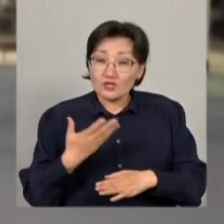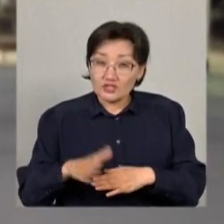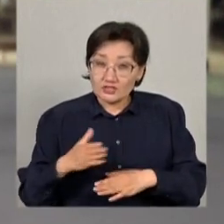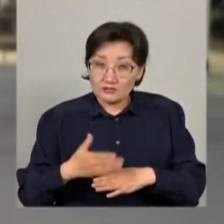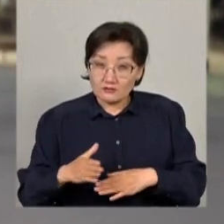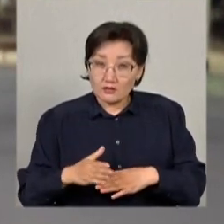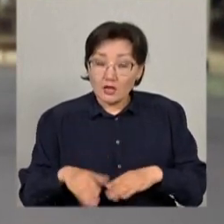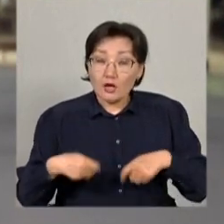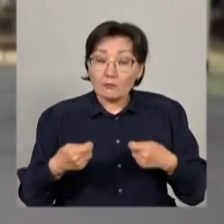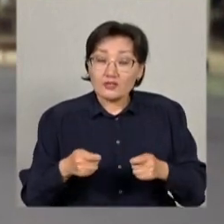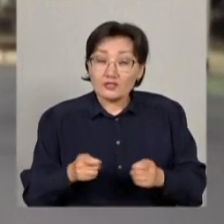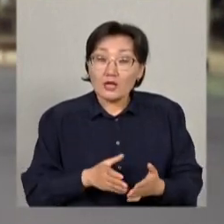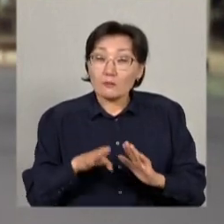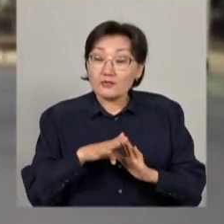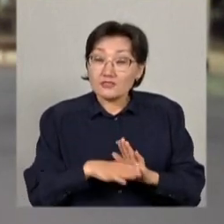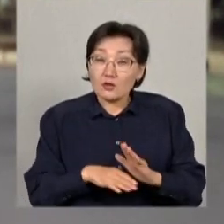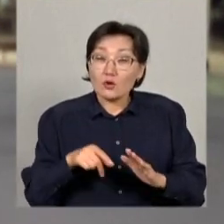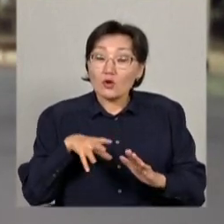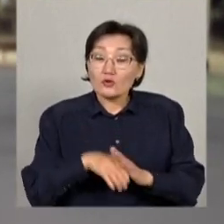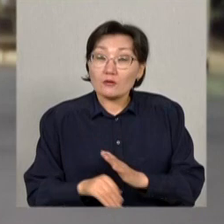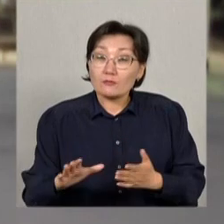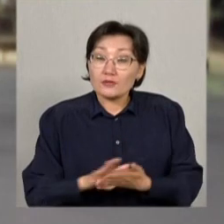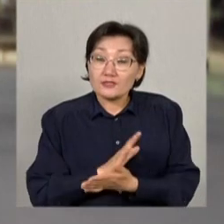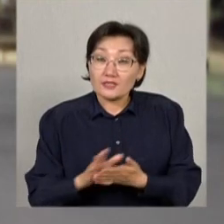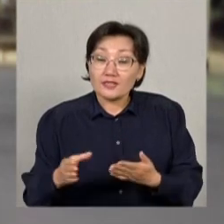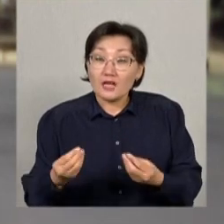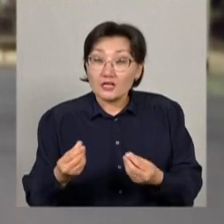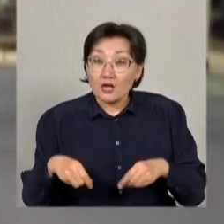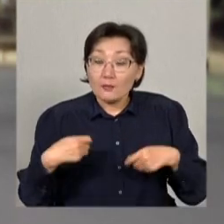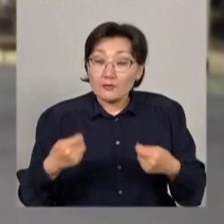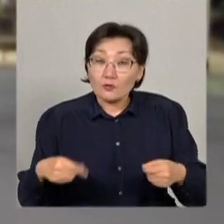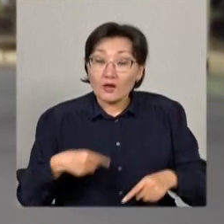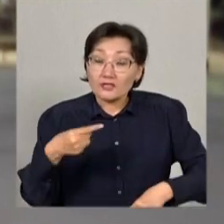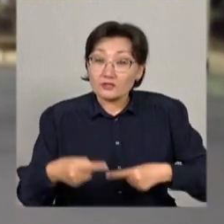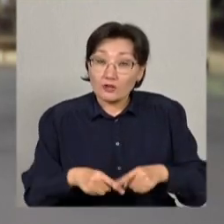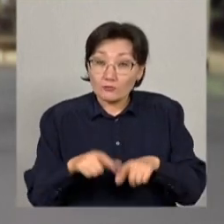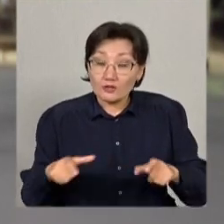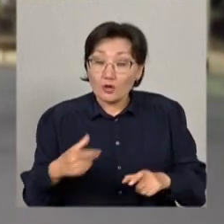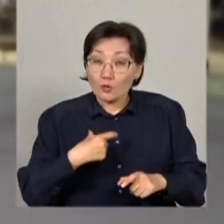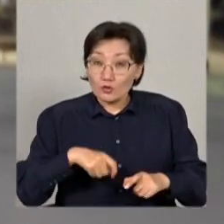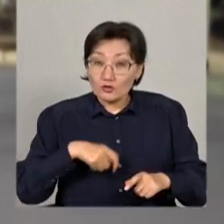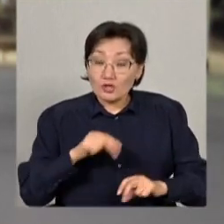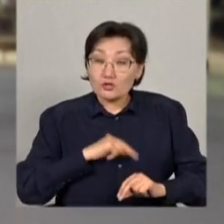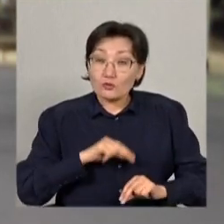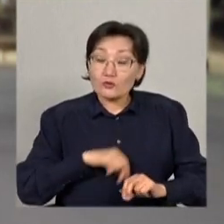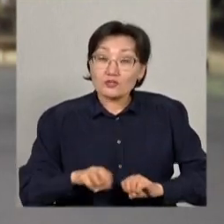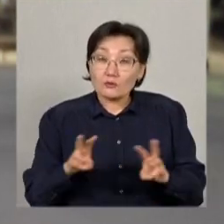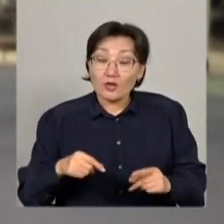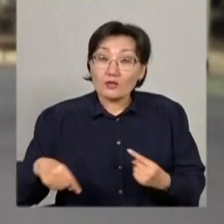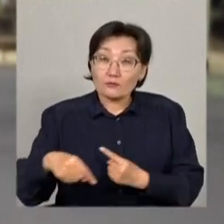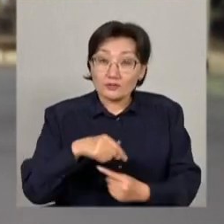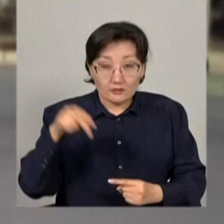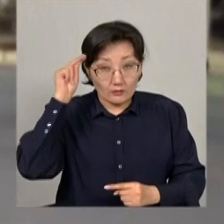микрокредиттік беру бағыты, соның ішінде қайтарымсыз гранттар беру арқылы да осы азаматтарды өзін өзін жұмыспен қамту, кәсіпке баулу бағытында